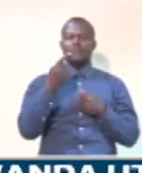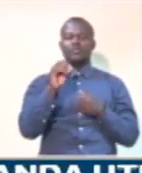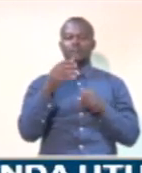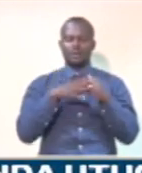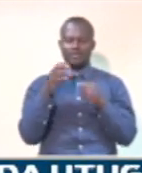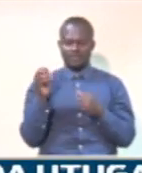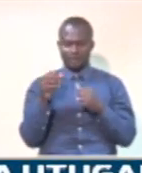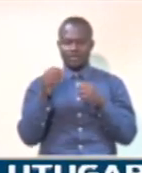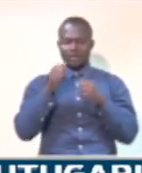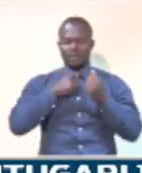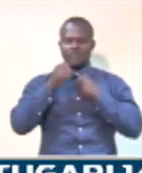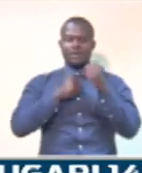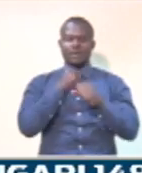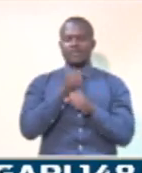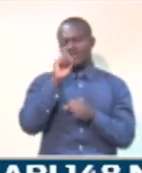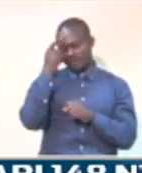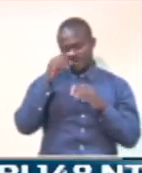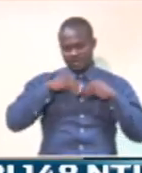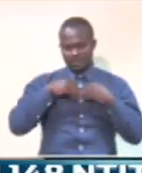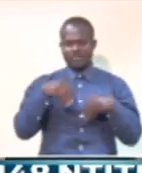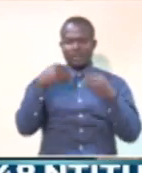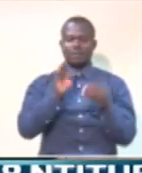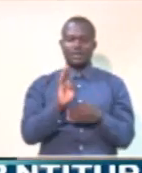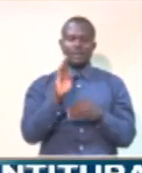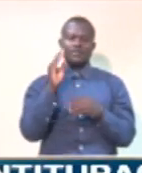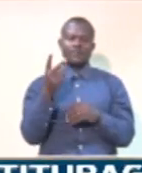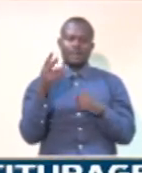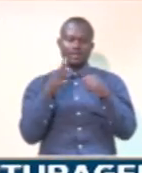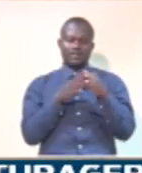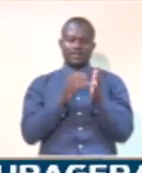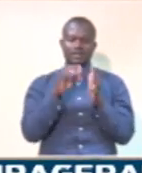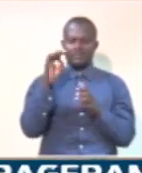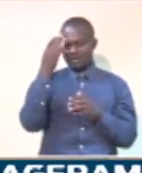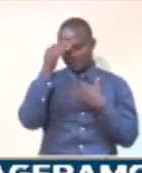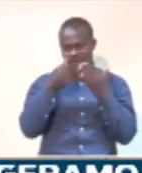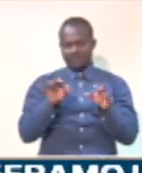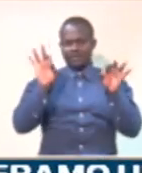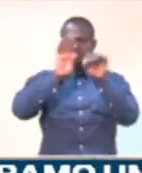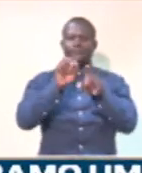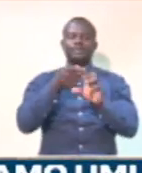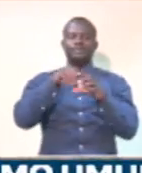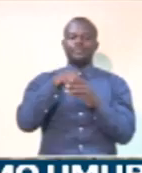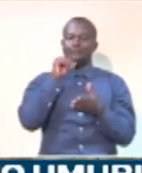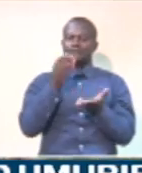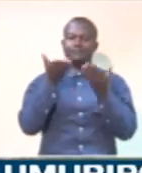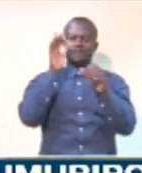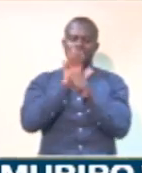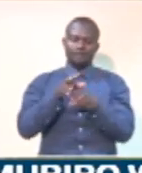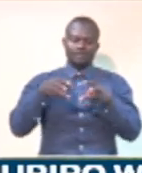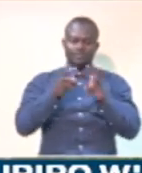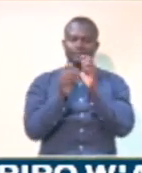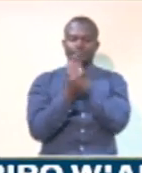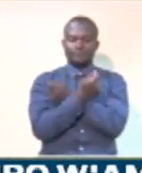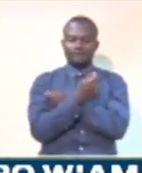Ku mwaka leta igomwa amafaranga agera kuri miliyari 29.3 kugira ngo ibiciro by'ukomoka kuri peteroli bitazamuka cyane ku buryo